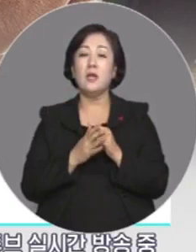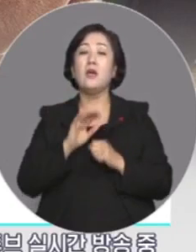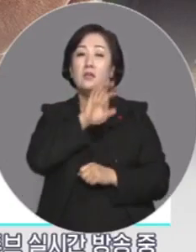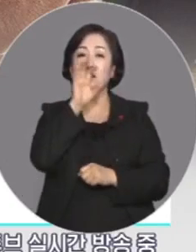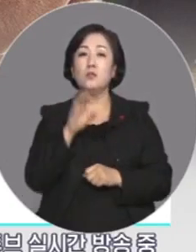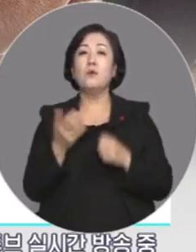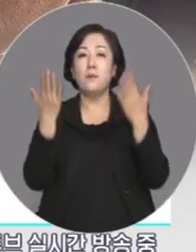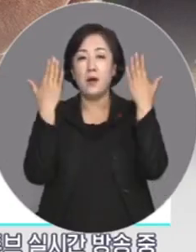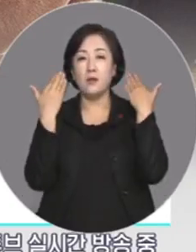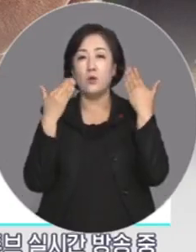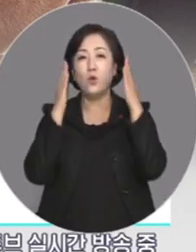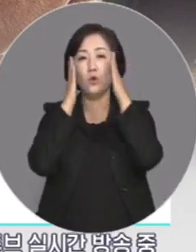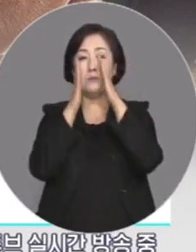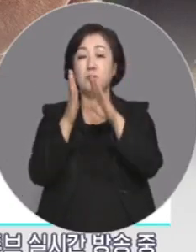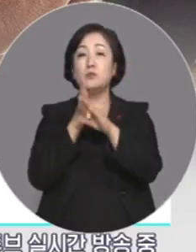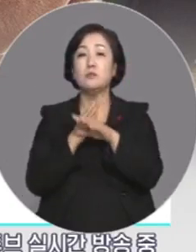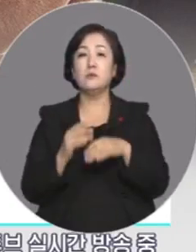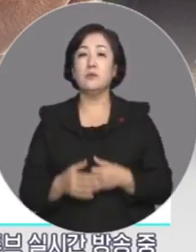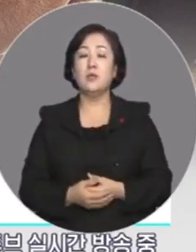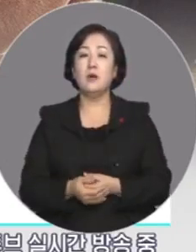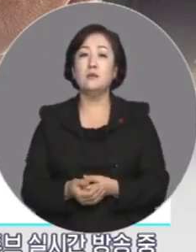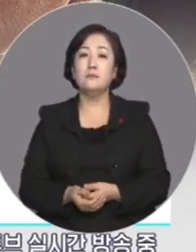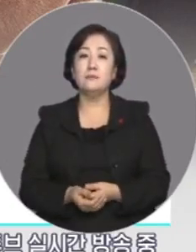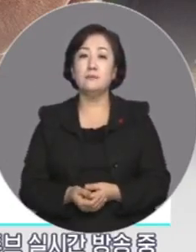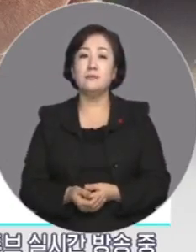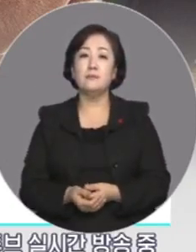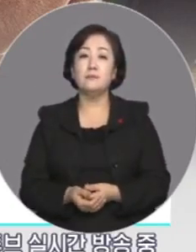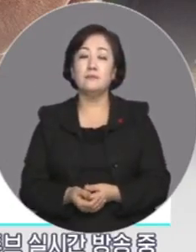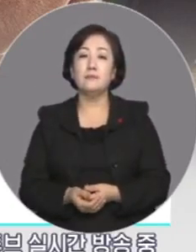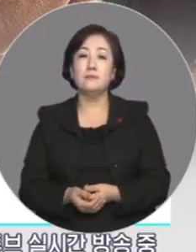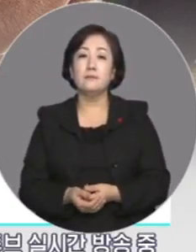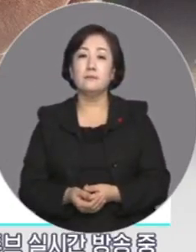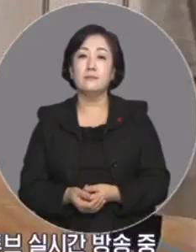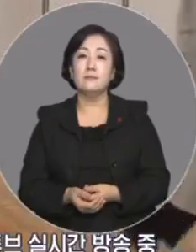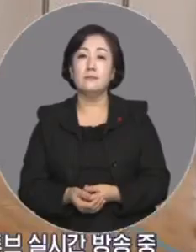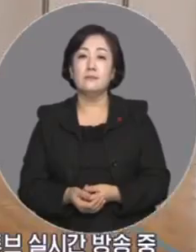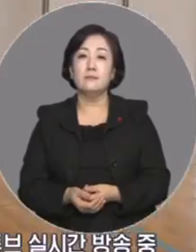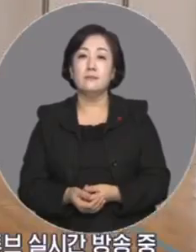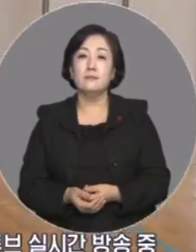시범학교로 선정돼 눈길을 끌고 있습니다. 김익현 기자입니다.